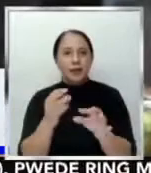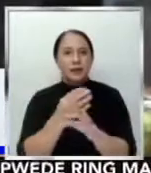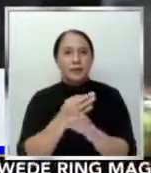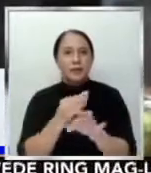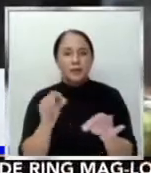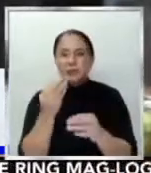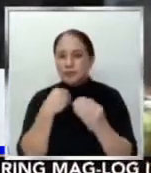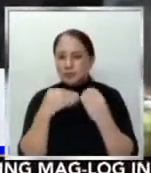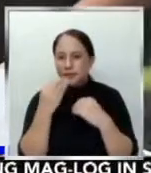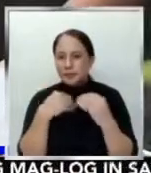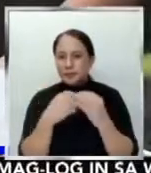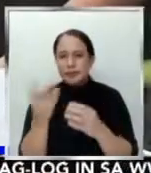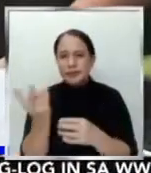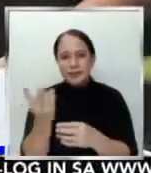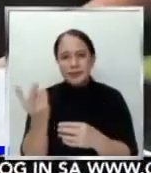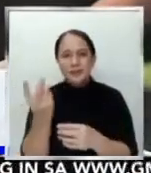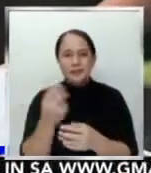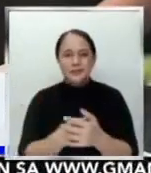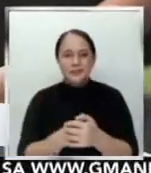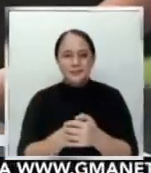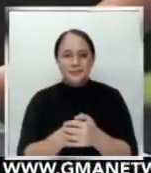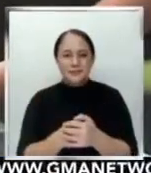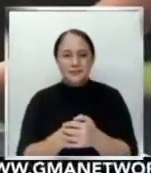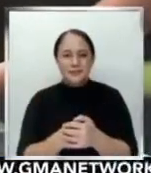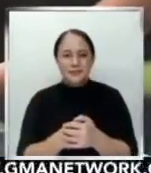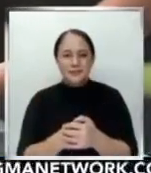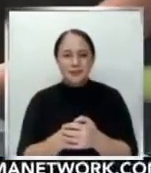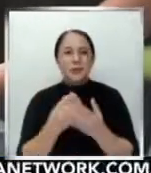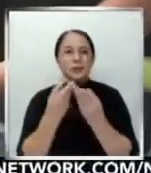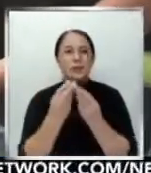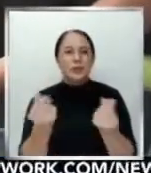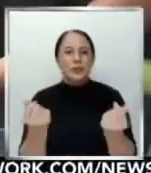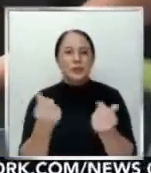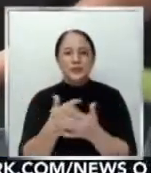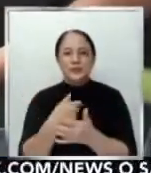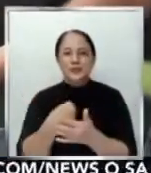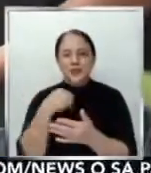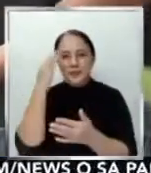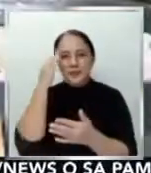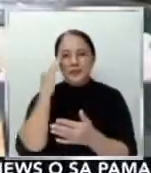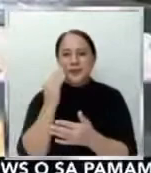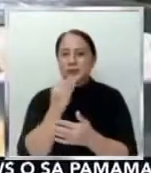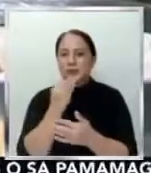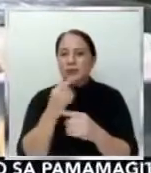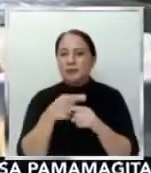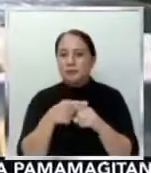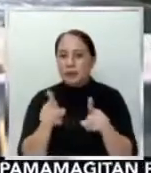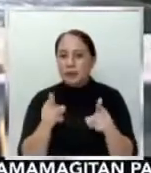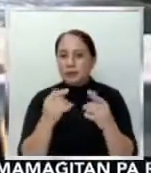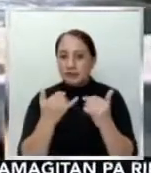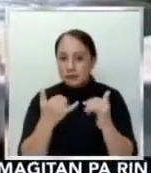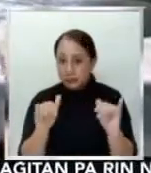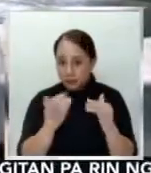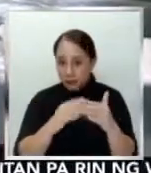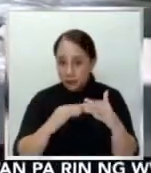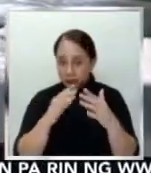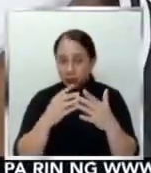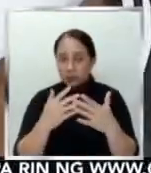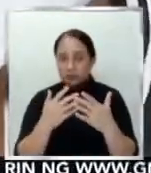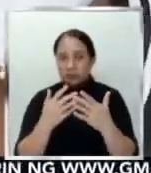nilang maglolo po. Solve na ang samgyup ni Lolo, pero hindi pa raw dito nagtatapos si